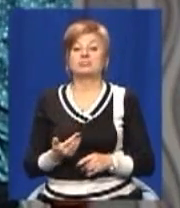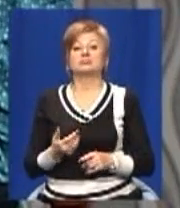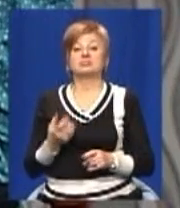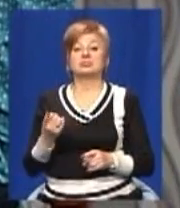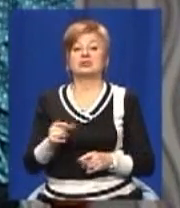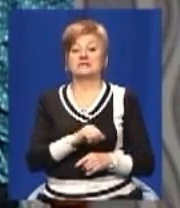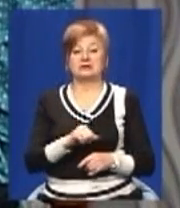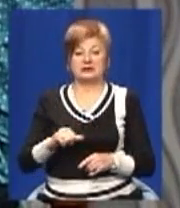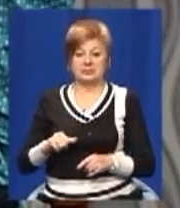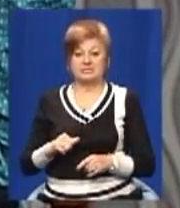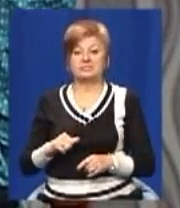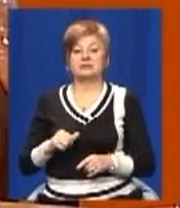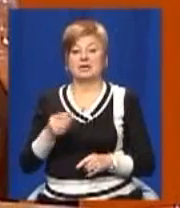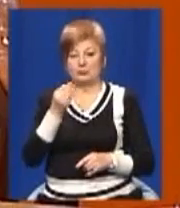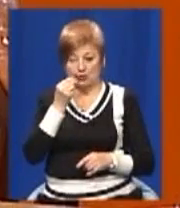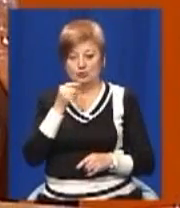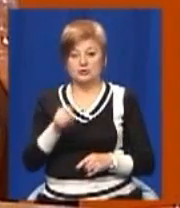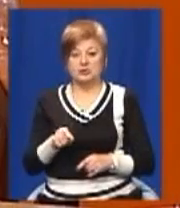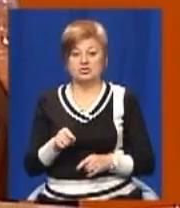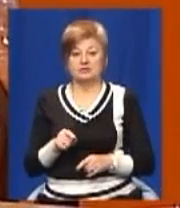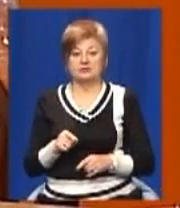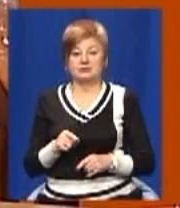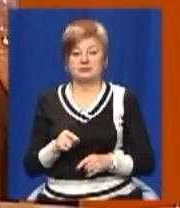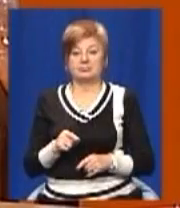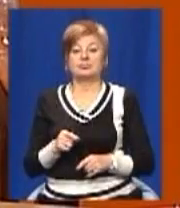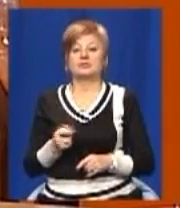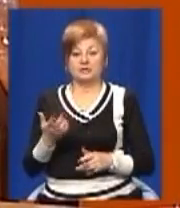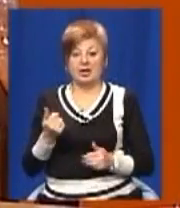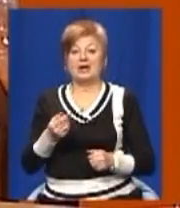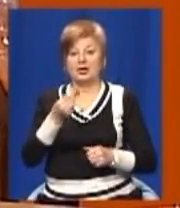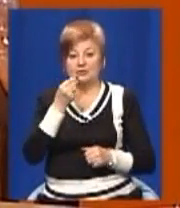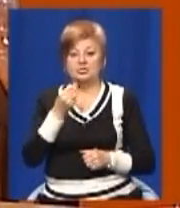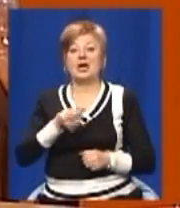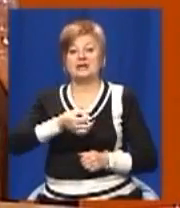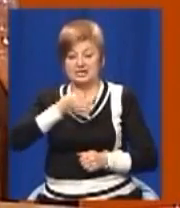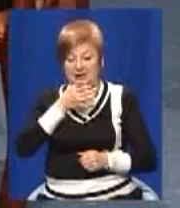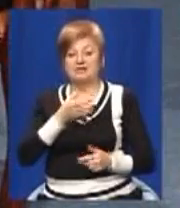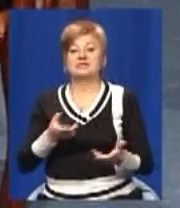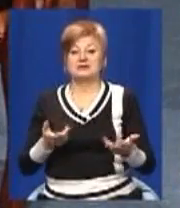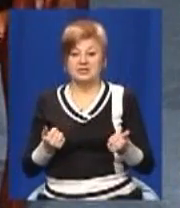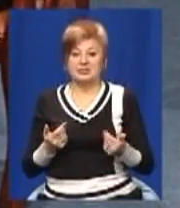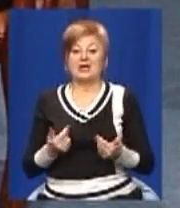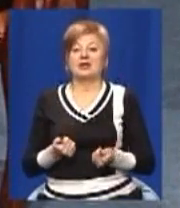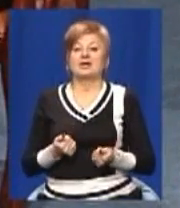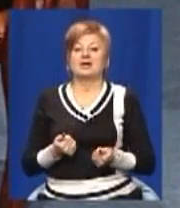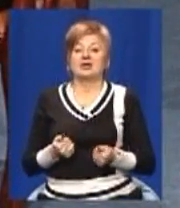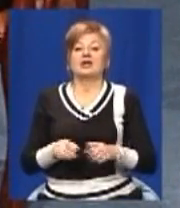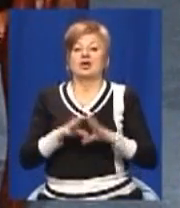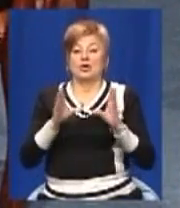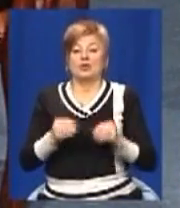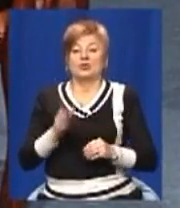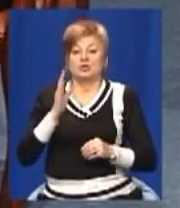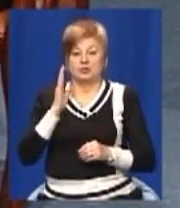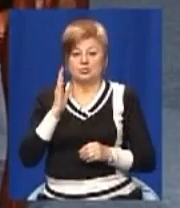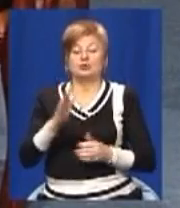А ти сам взагалі полюбляєш гарбуз? Їв, то ти так. їв, а тобі він подобається? Так. І взагалі будеш